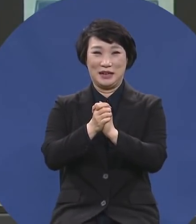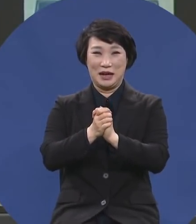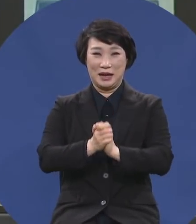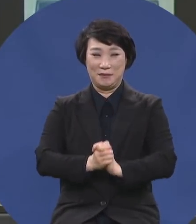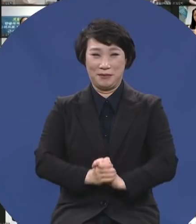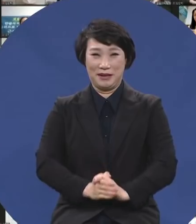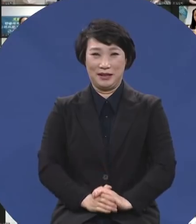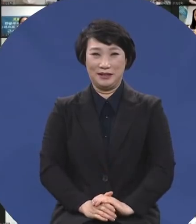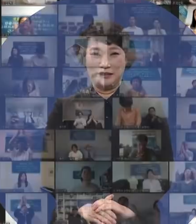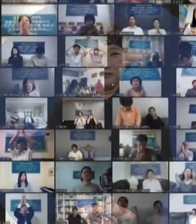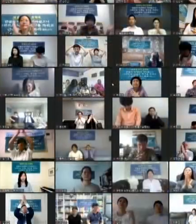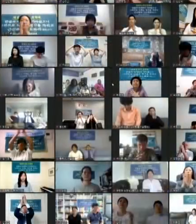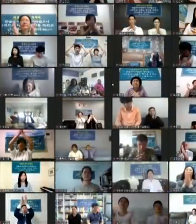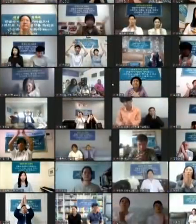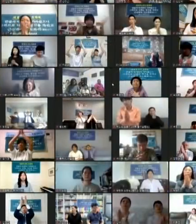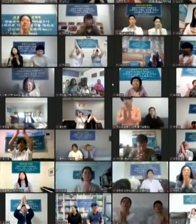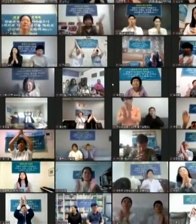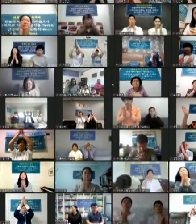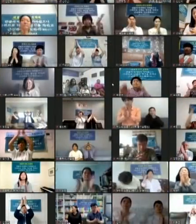아멘.